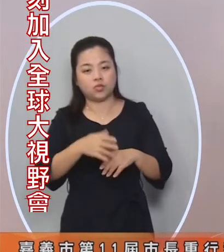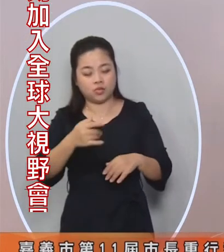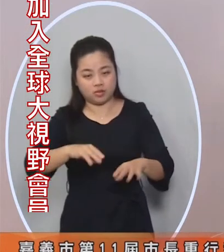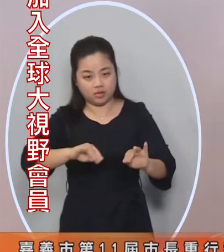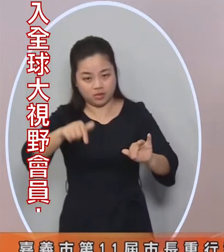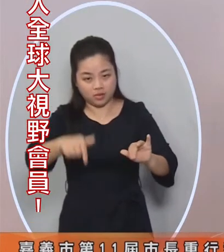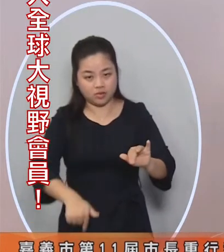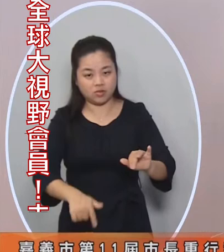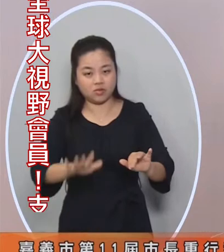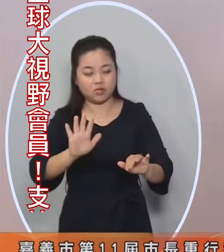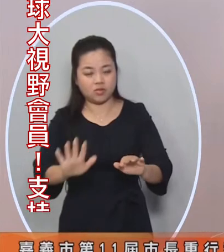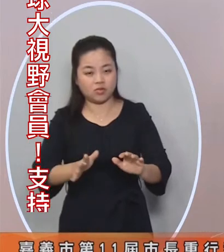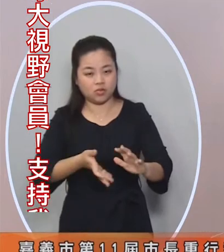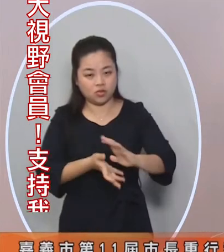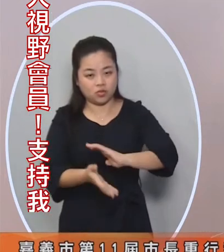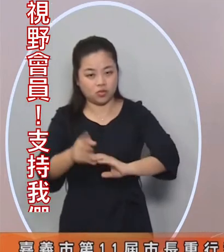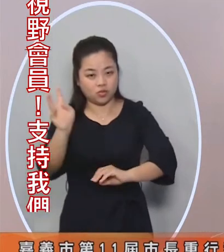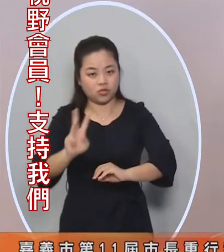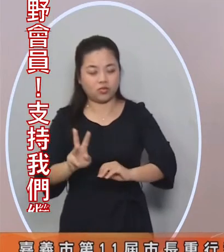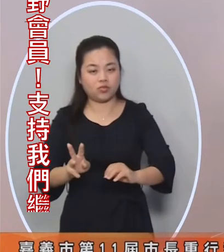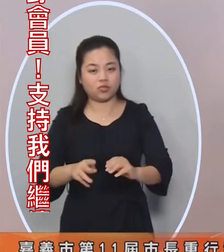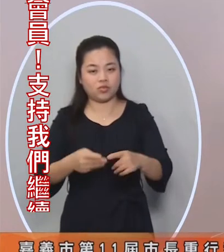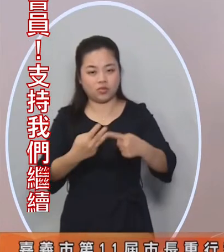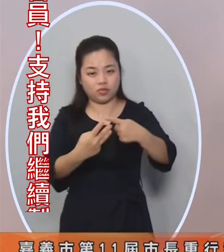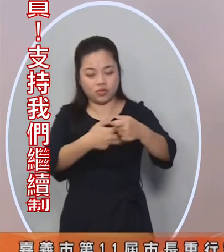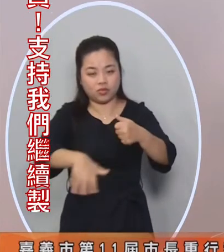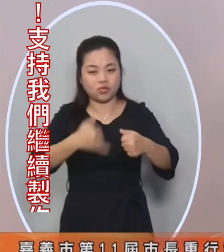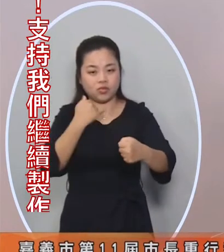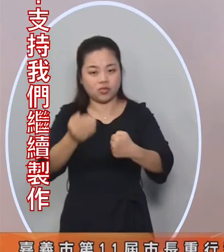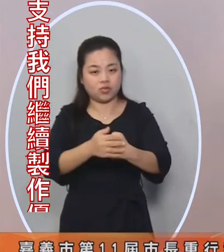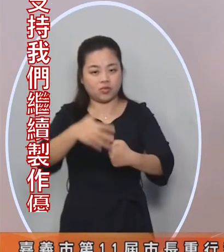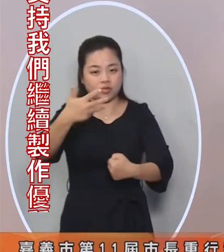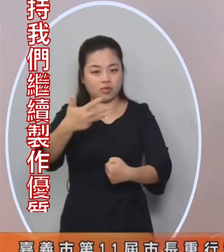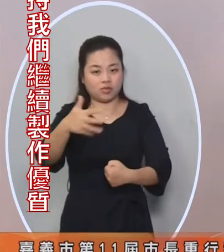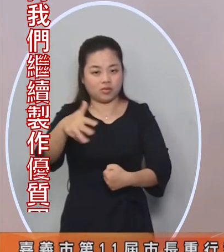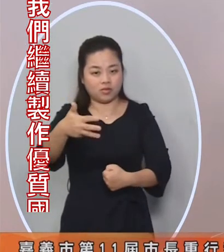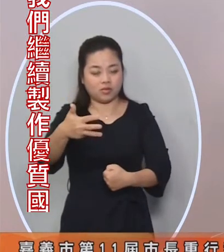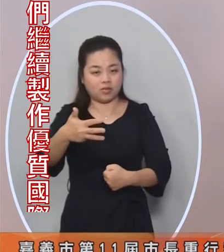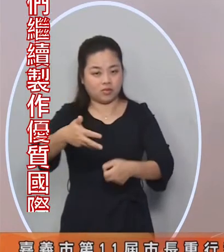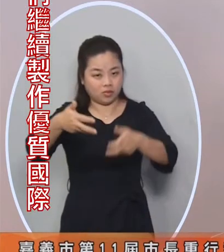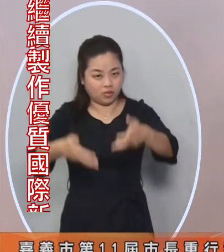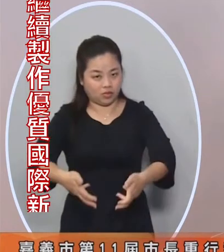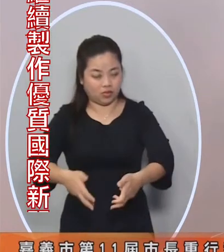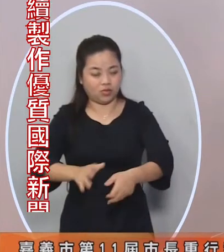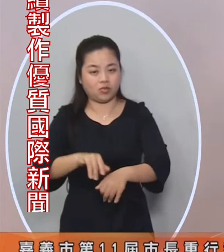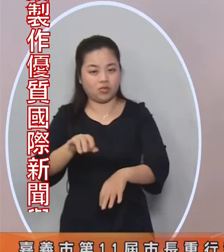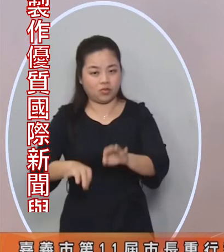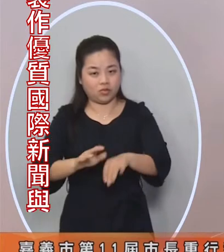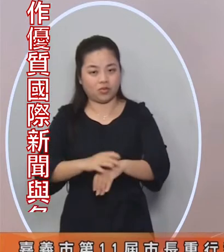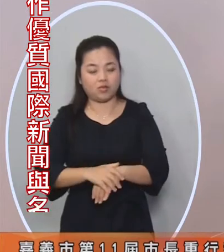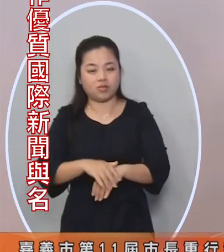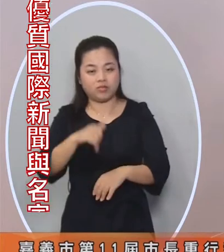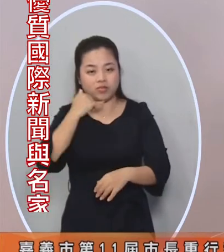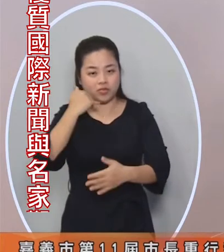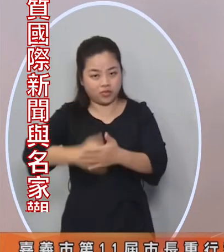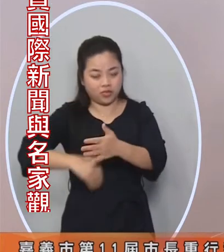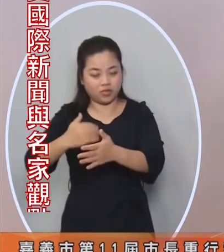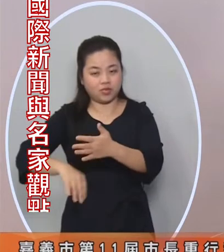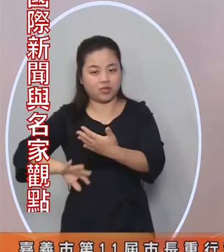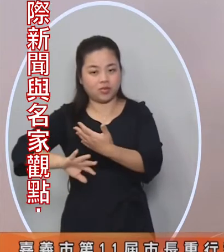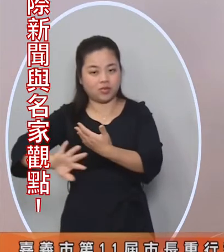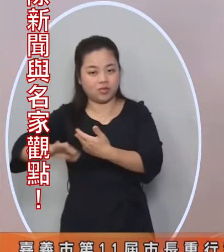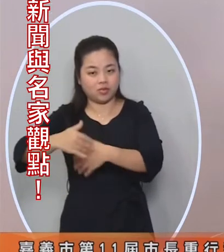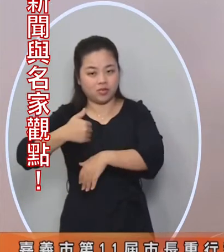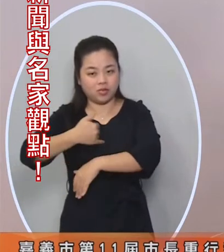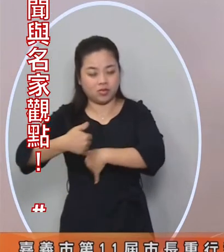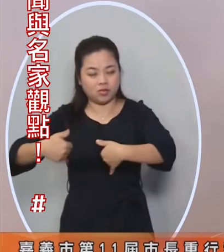淹水储水系统，关键时刻可以储存800吨地表径流水，可有效降低周边道路